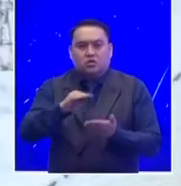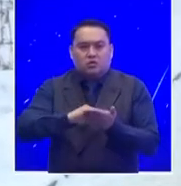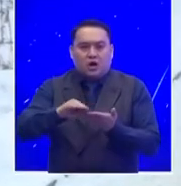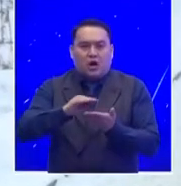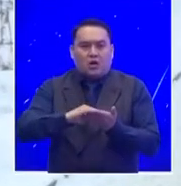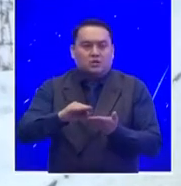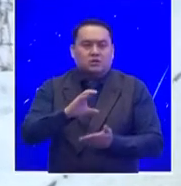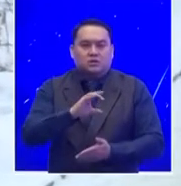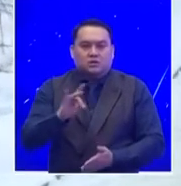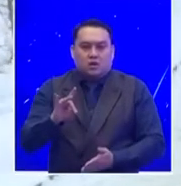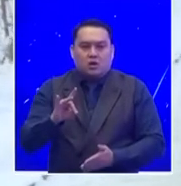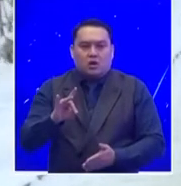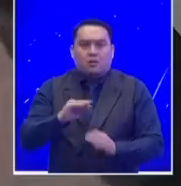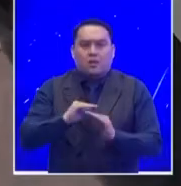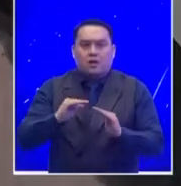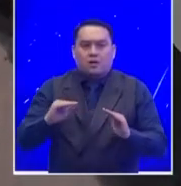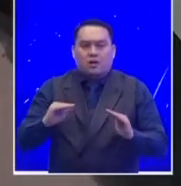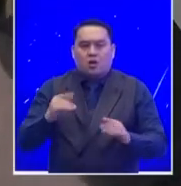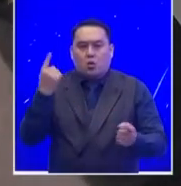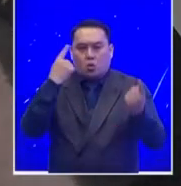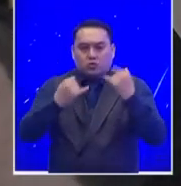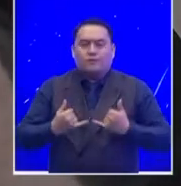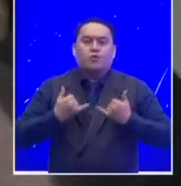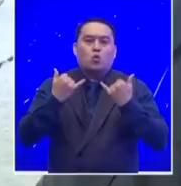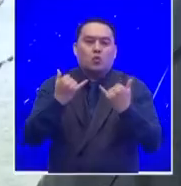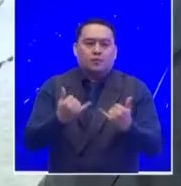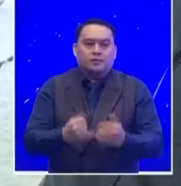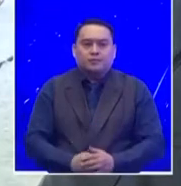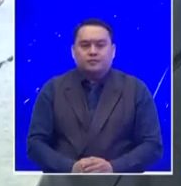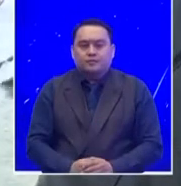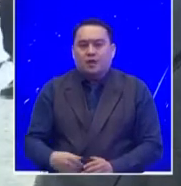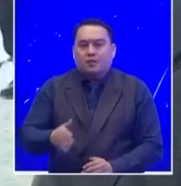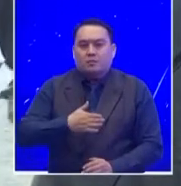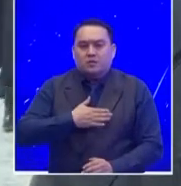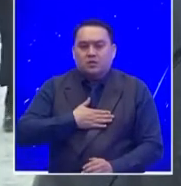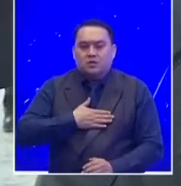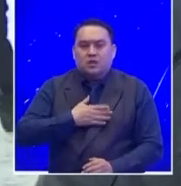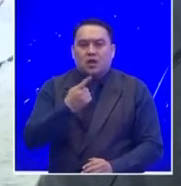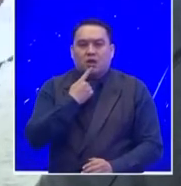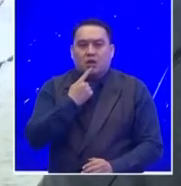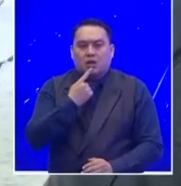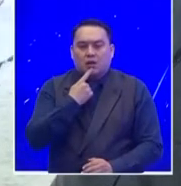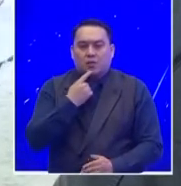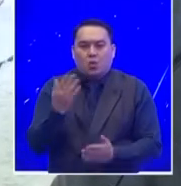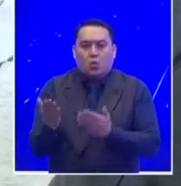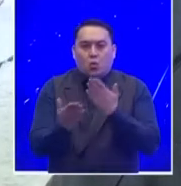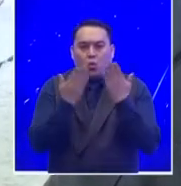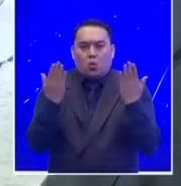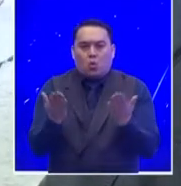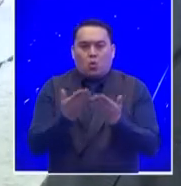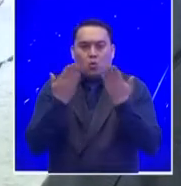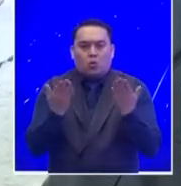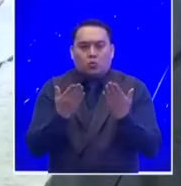кеңес дәуірінде білім алған оқушылар батыр бабаларына еліктеп өсті. Біздің ана тіл, ұмытпасам, ана тіл оқулығында оның